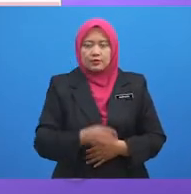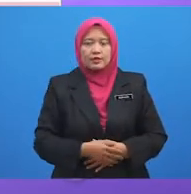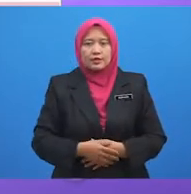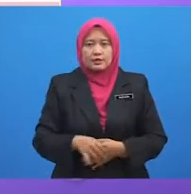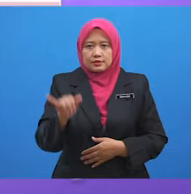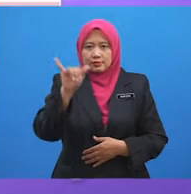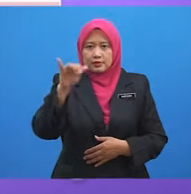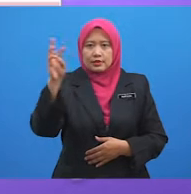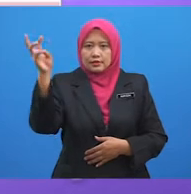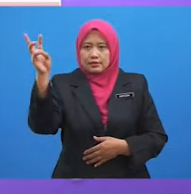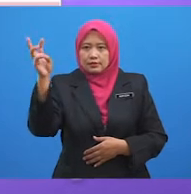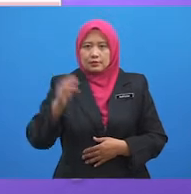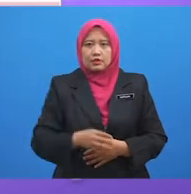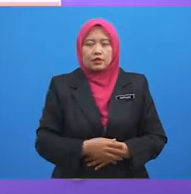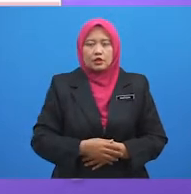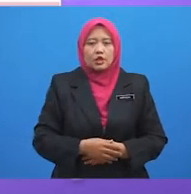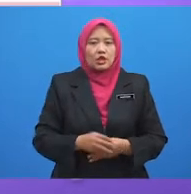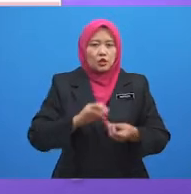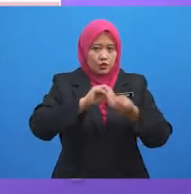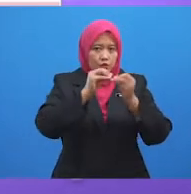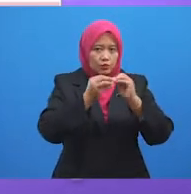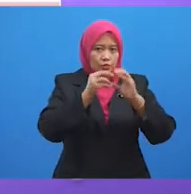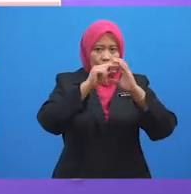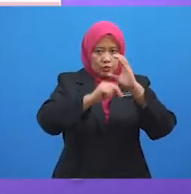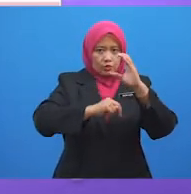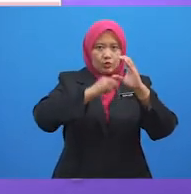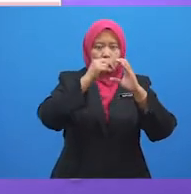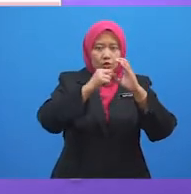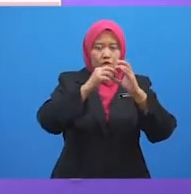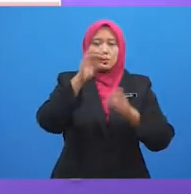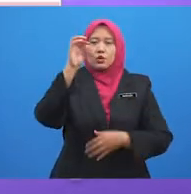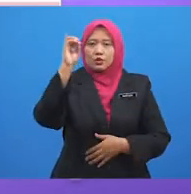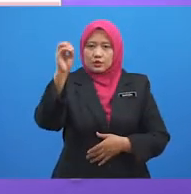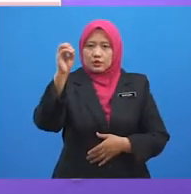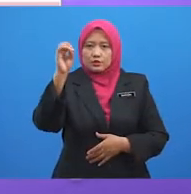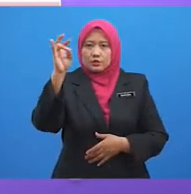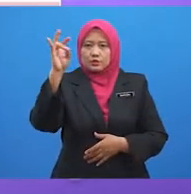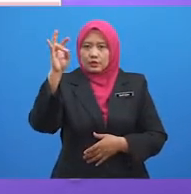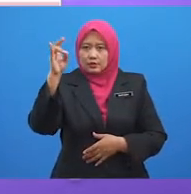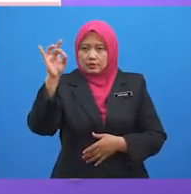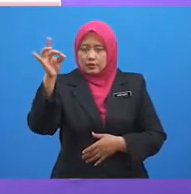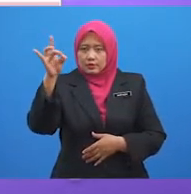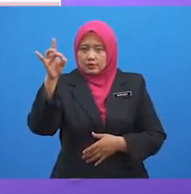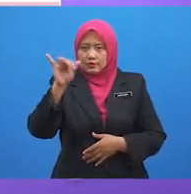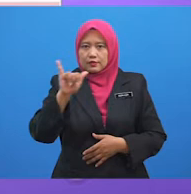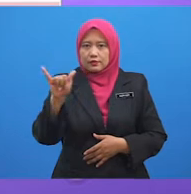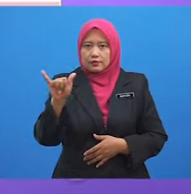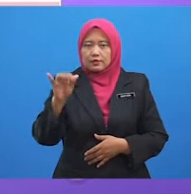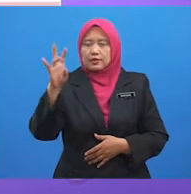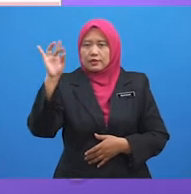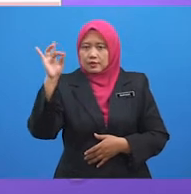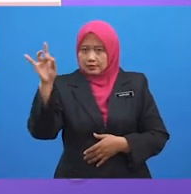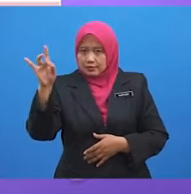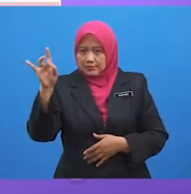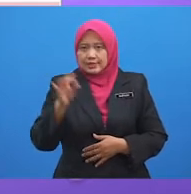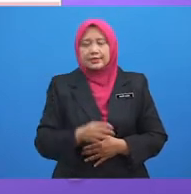ialah 16. Manakala nombor nukleon bagi oksigen 18